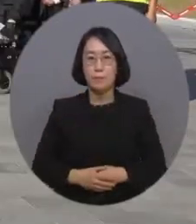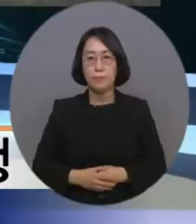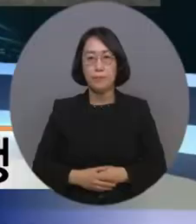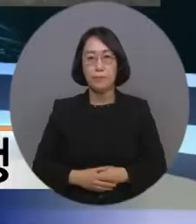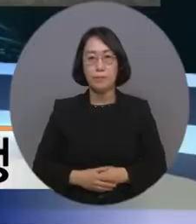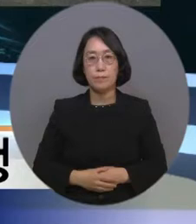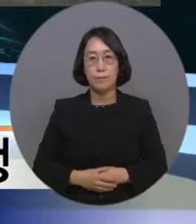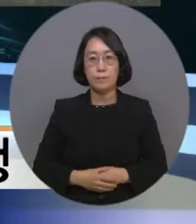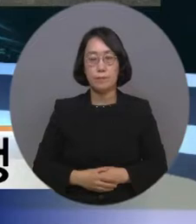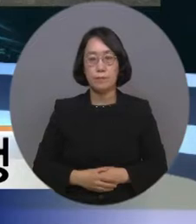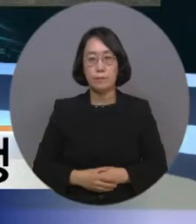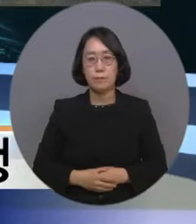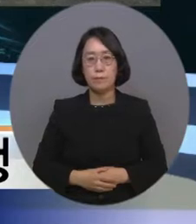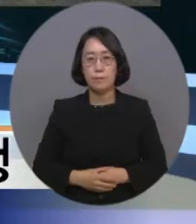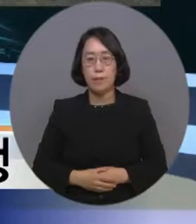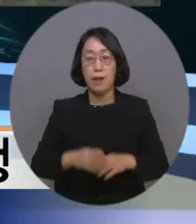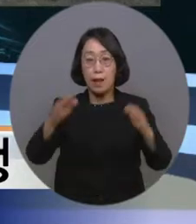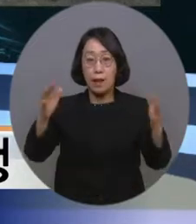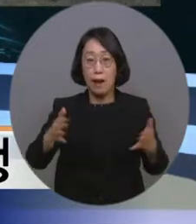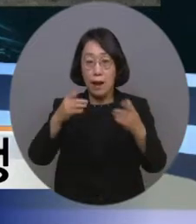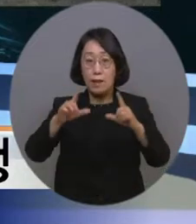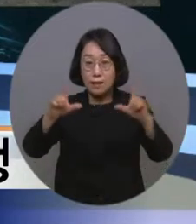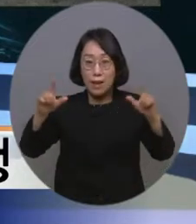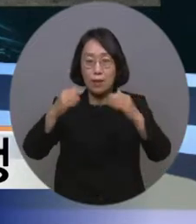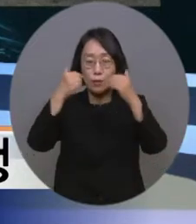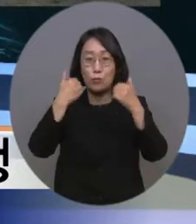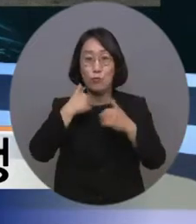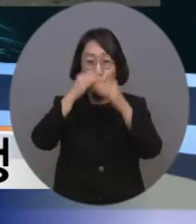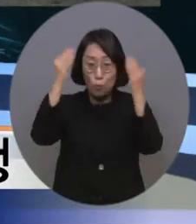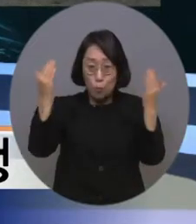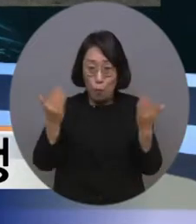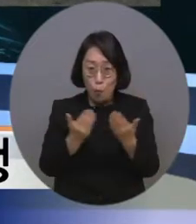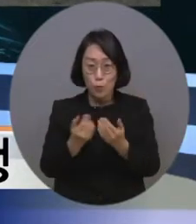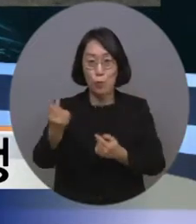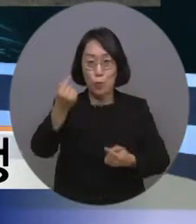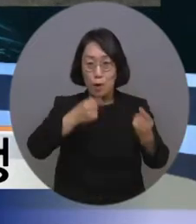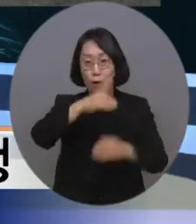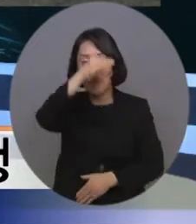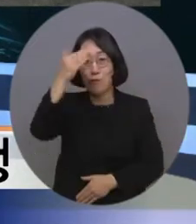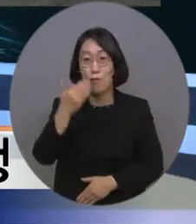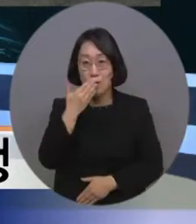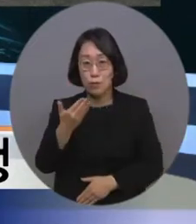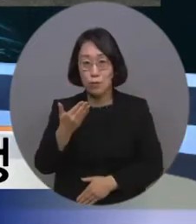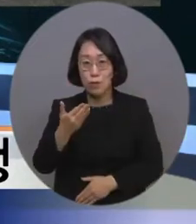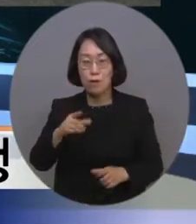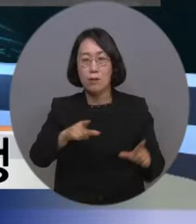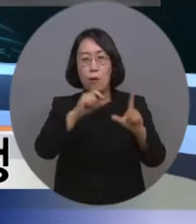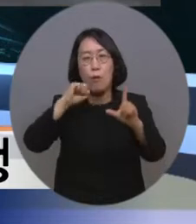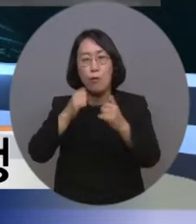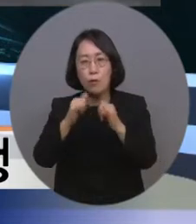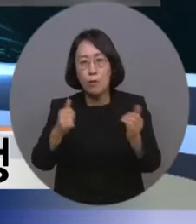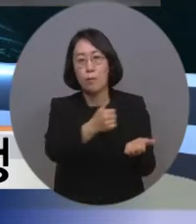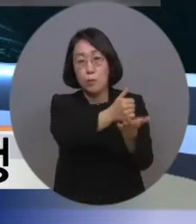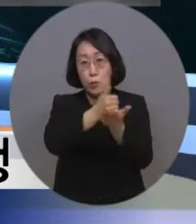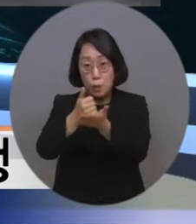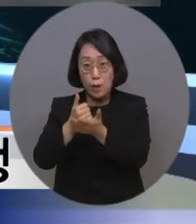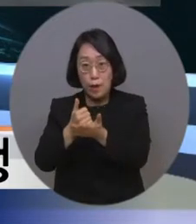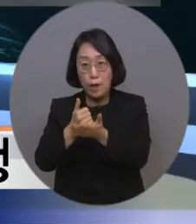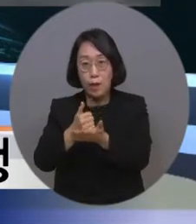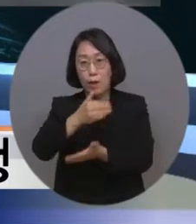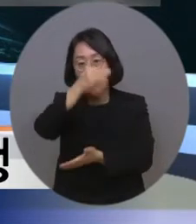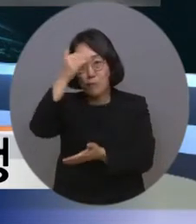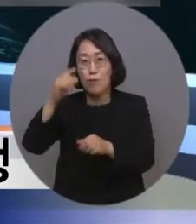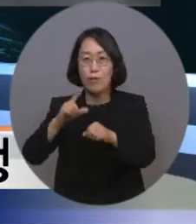정우선입니다. 쾌청한 가을 날씨를 누구나 만끽할 수 있도록 문화적으로 소외된 이들과 함께하는 유적지 탐방